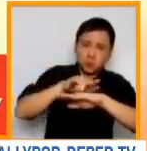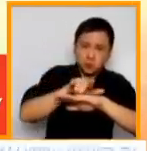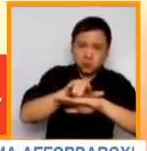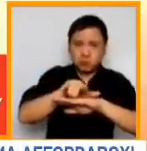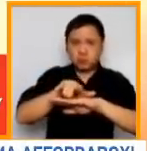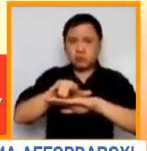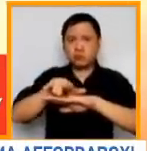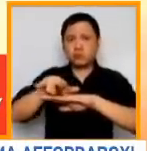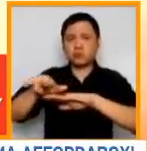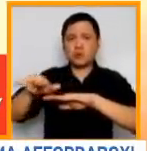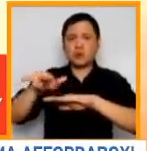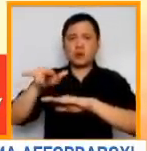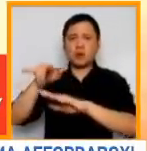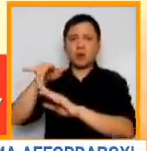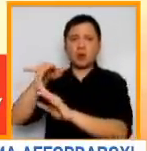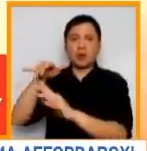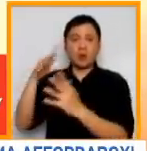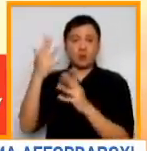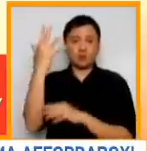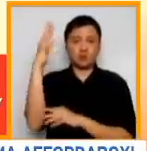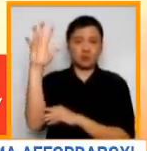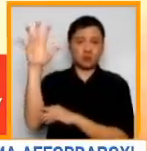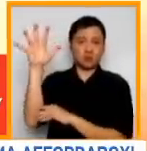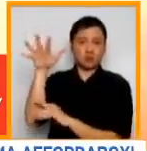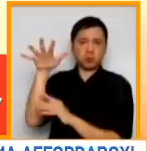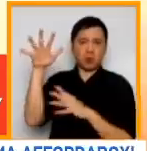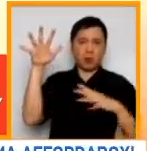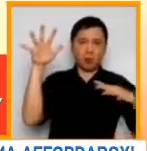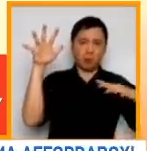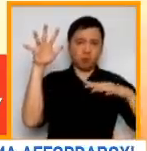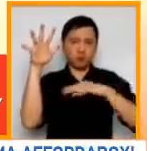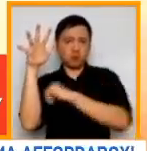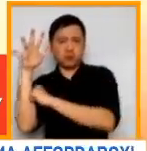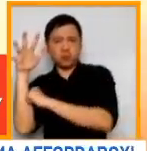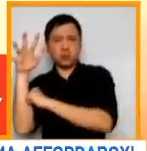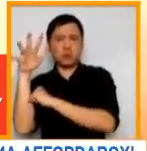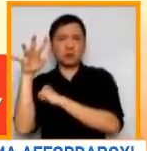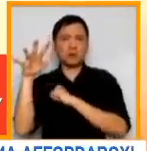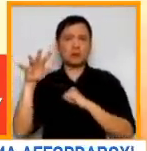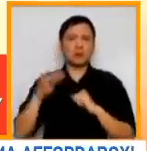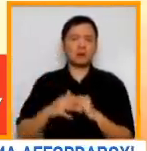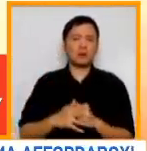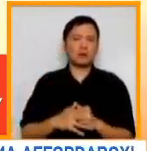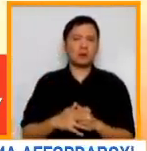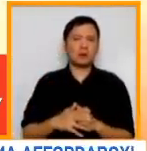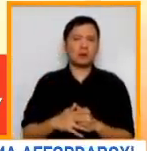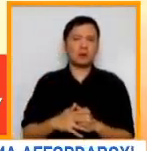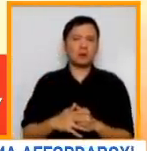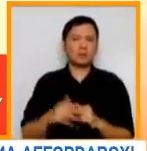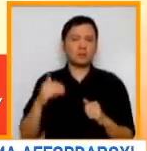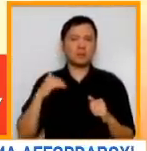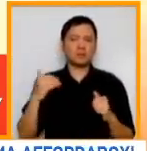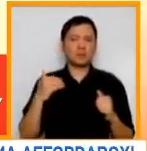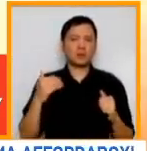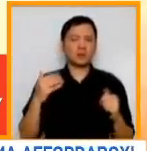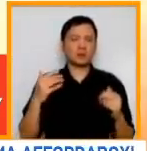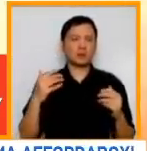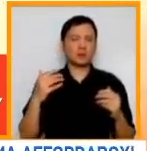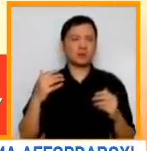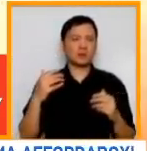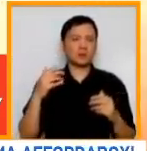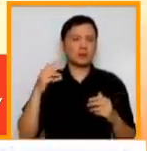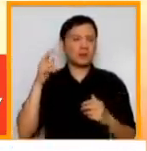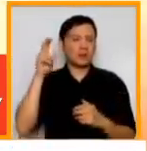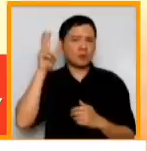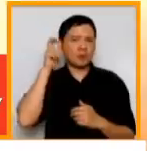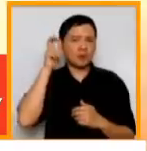Na short landing po yung sinasakyan namin, ma'am. Tapos, sa paglanding niya, malakas yung kalabog yung ano